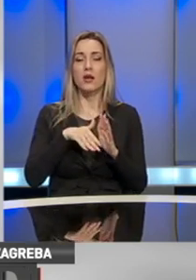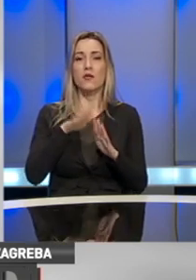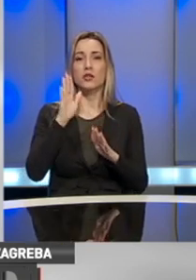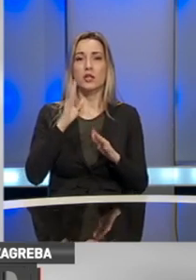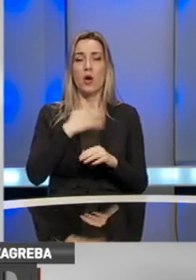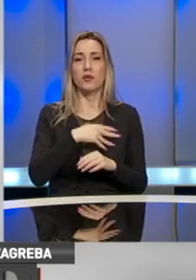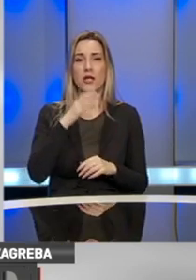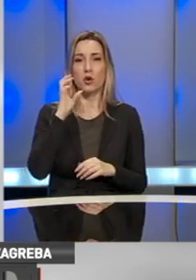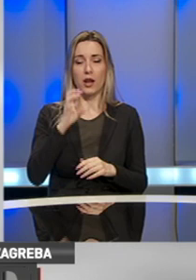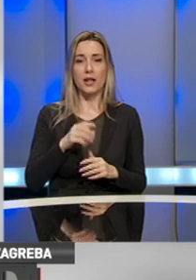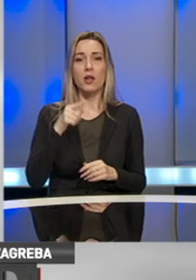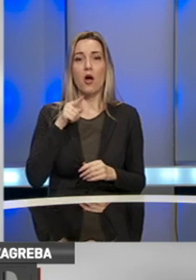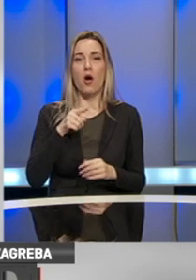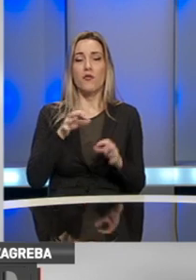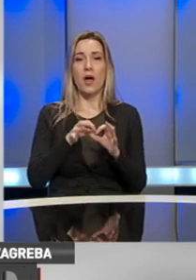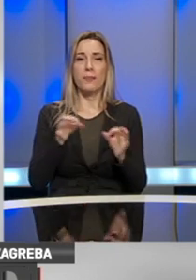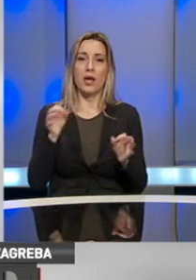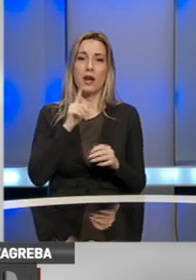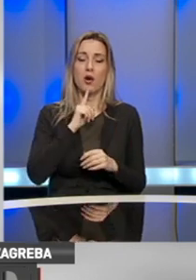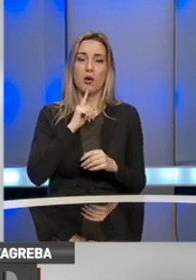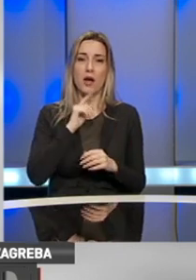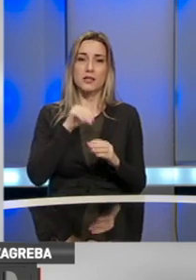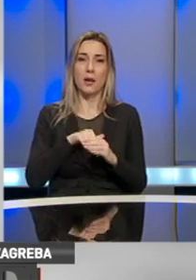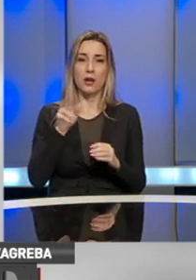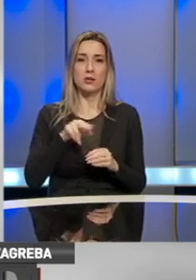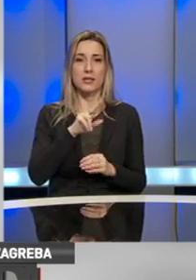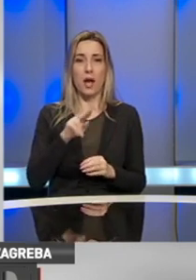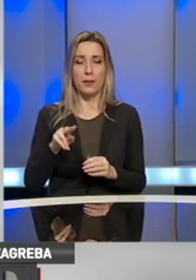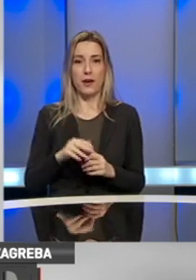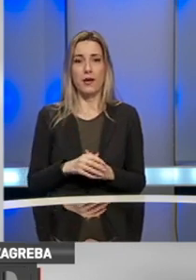gledati. Ova mjera koja je zapravo zabrana